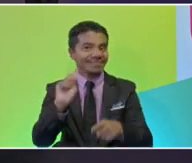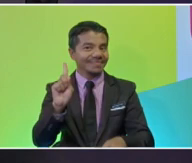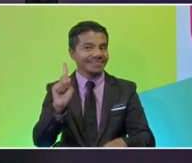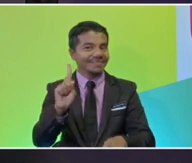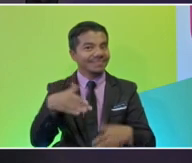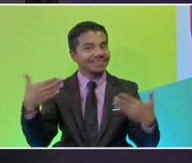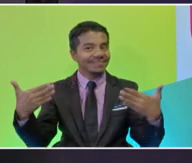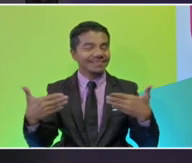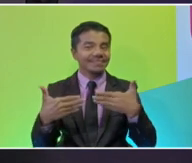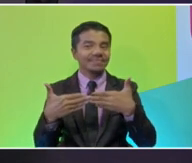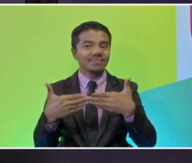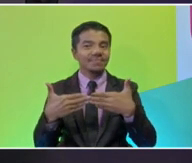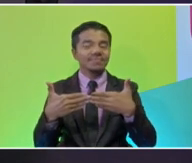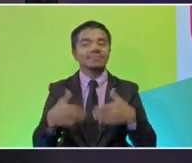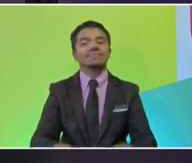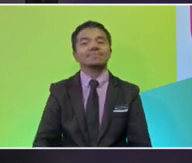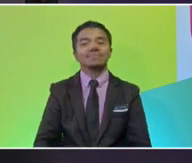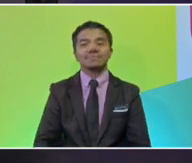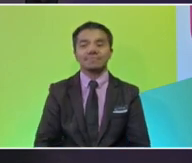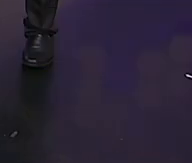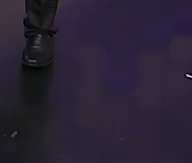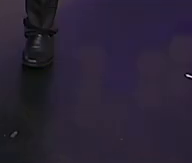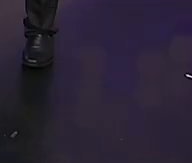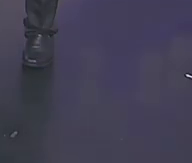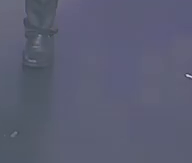ini hanya satu titik ini